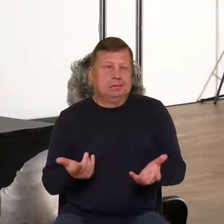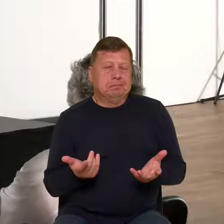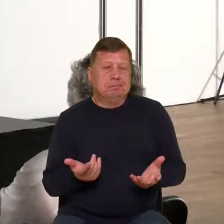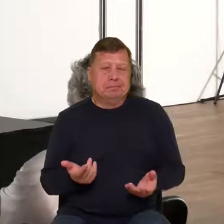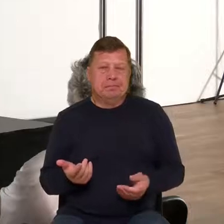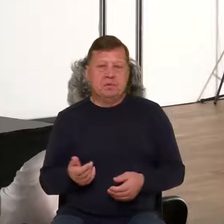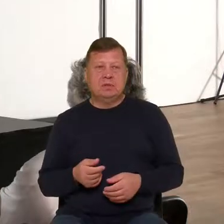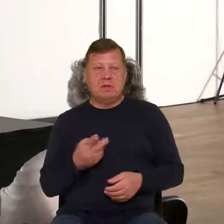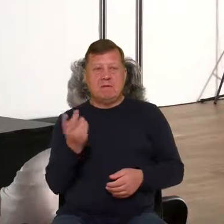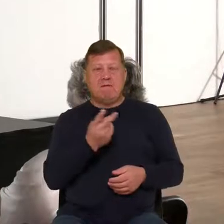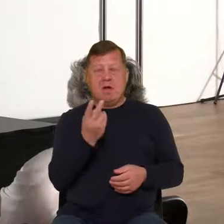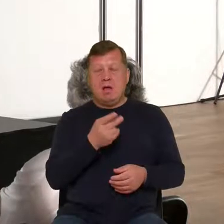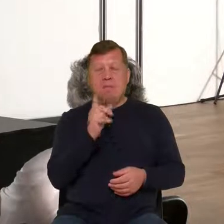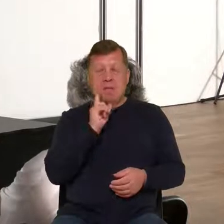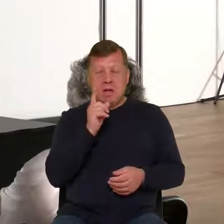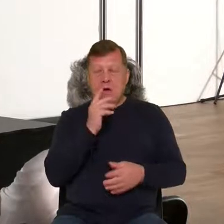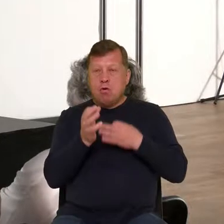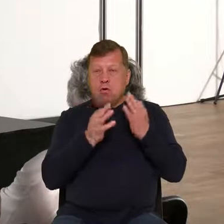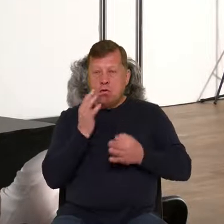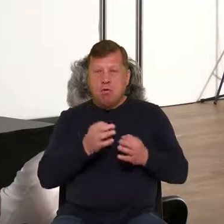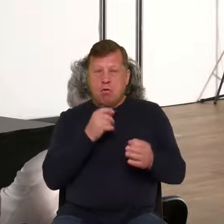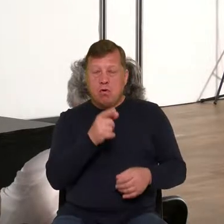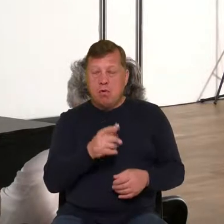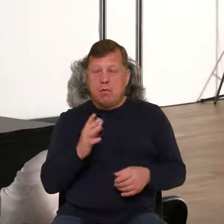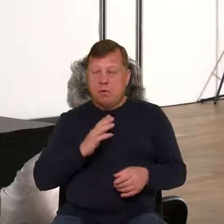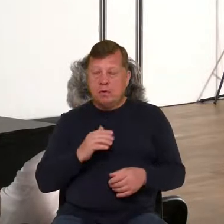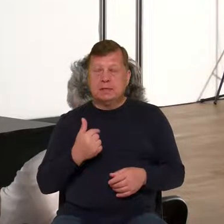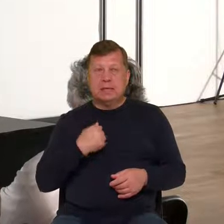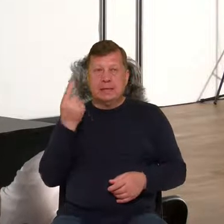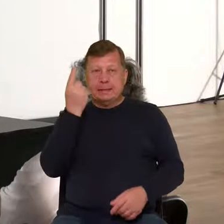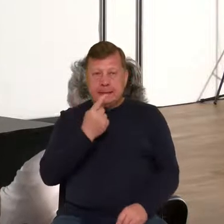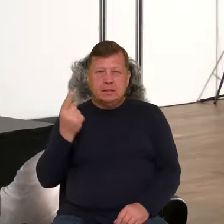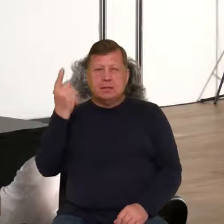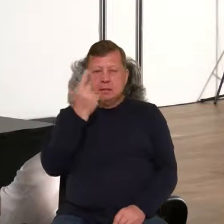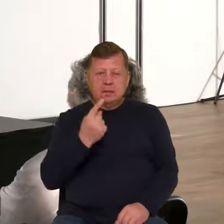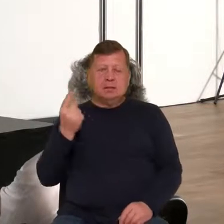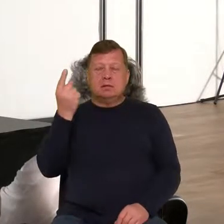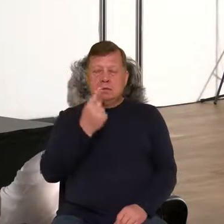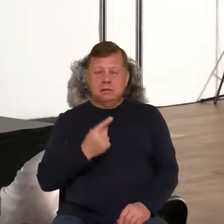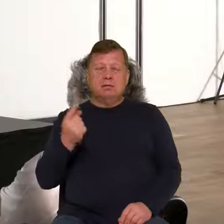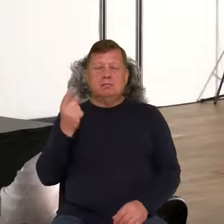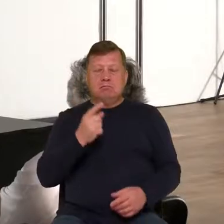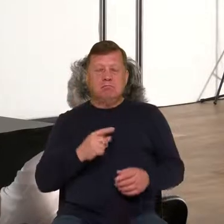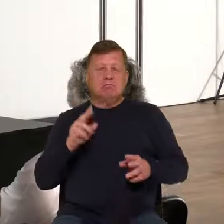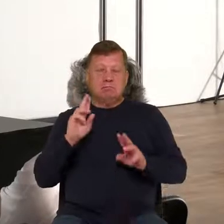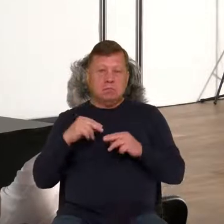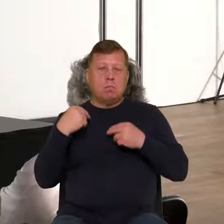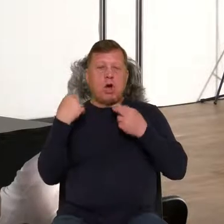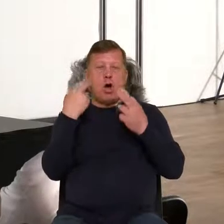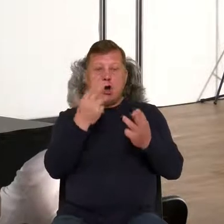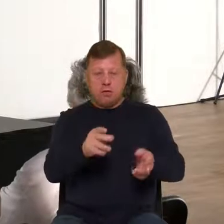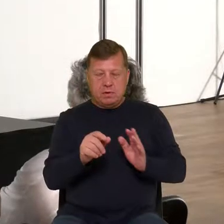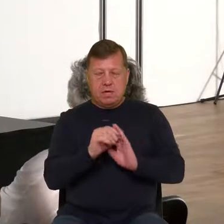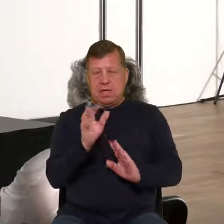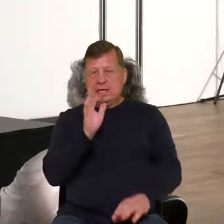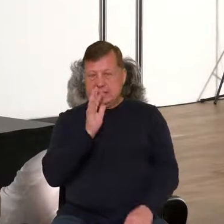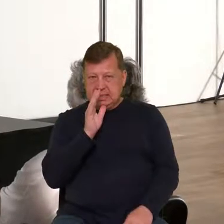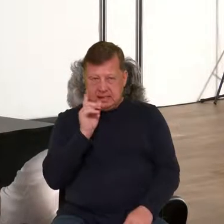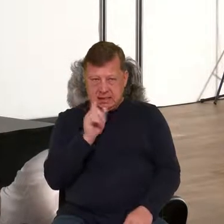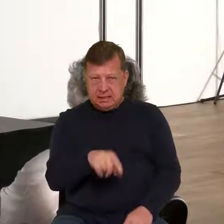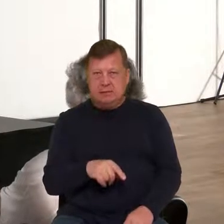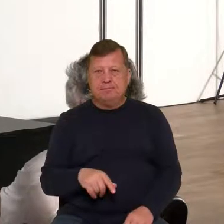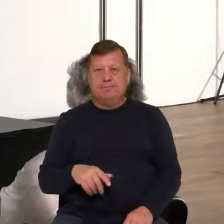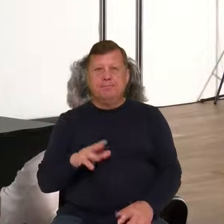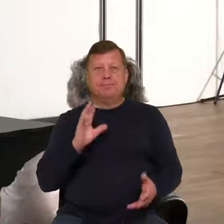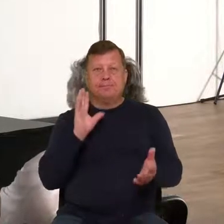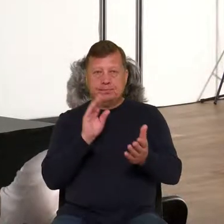Historia tych dwóch mężczyzn, ciągle o nie myślałem. Wróciłem ponownie do Izraela, usiadłem z